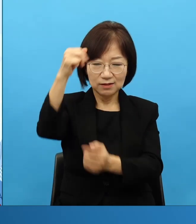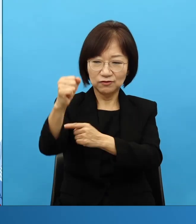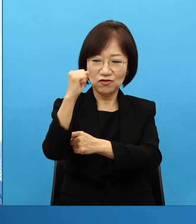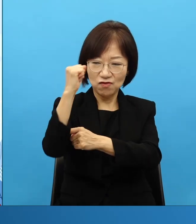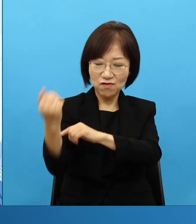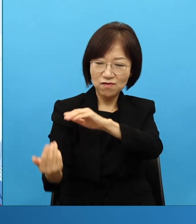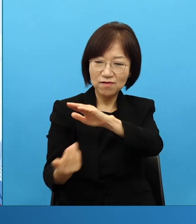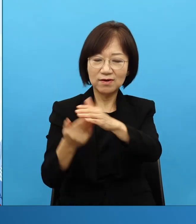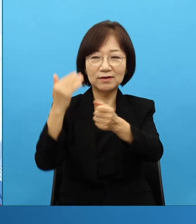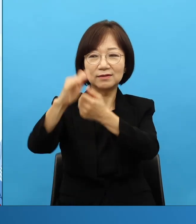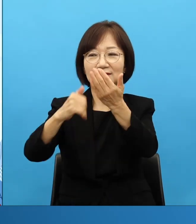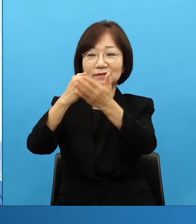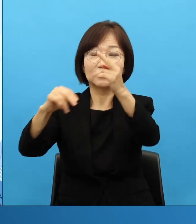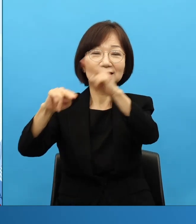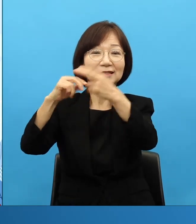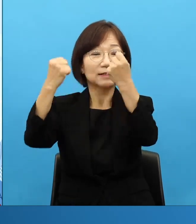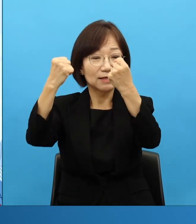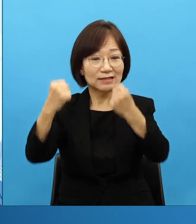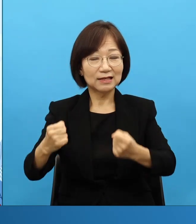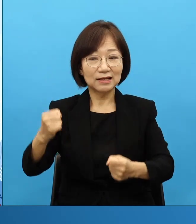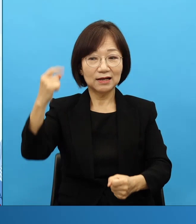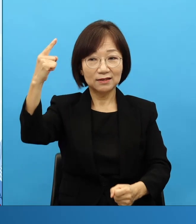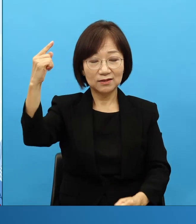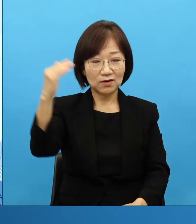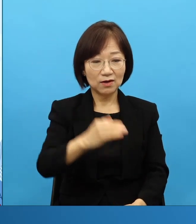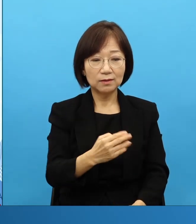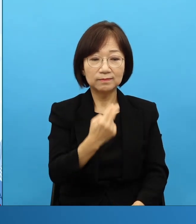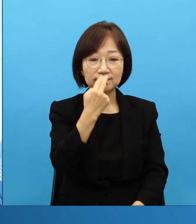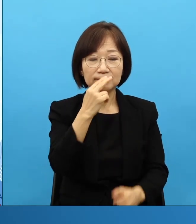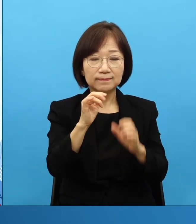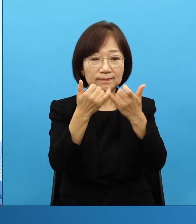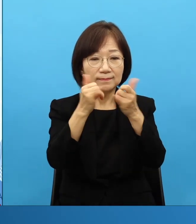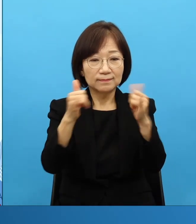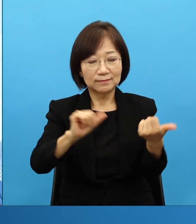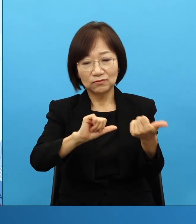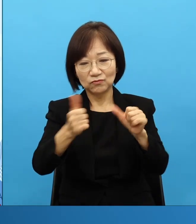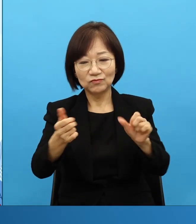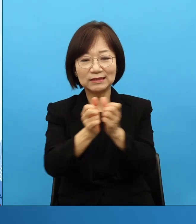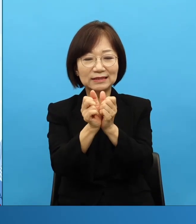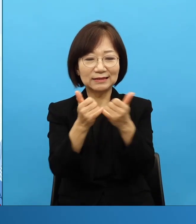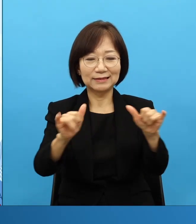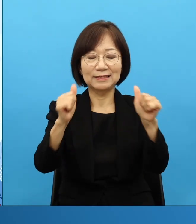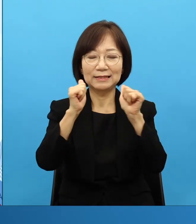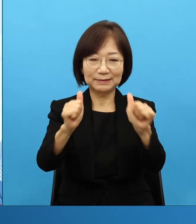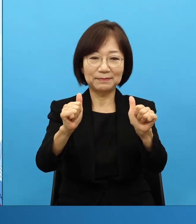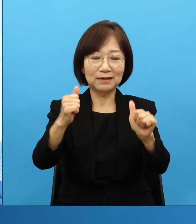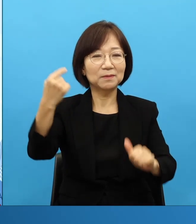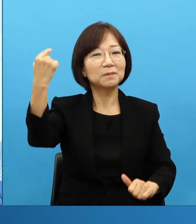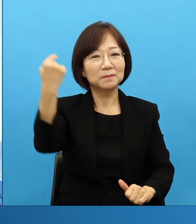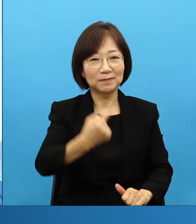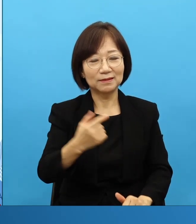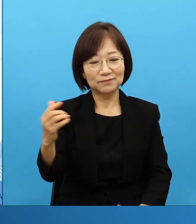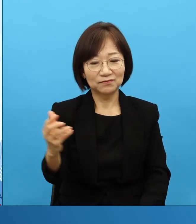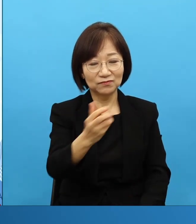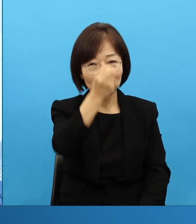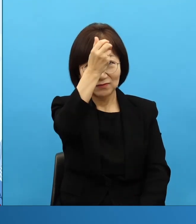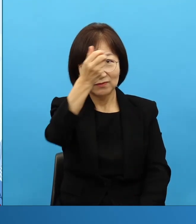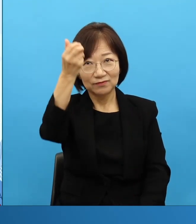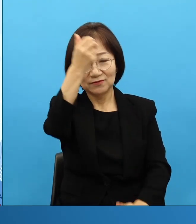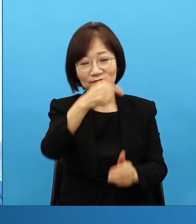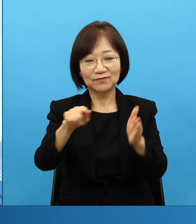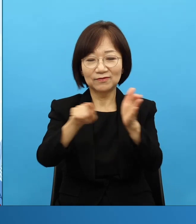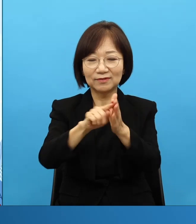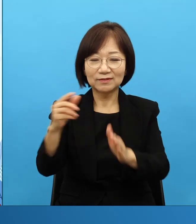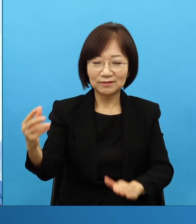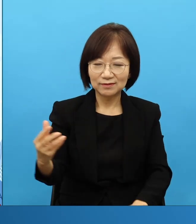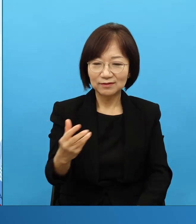오르사 전능하신 하나님 편에 이야기하시다가 저려서 산자와 죽은 자를 심판하러 오시리라. 성령을